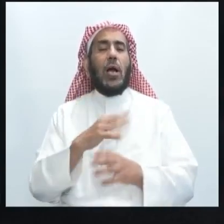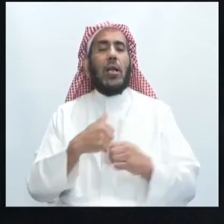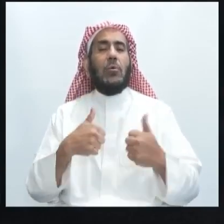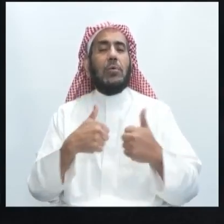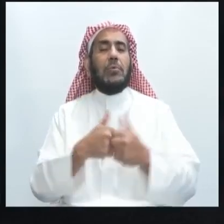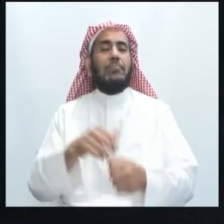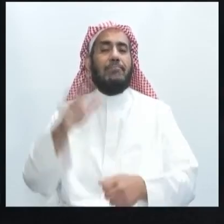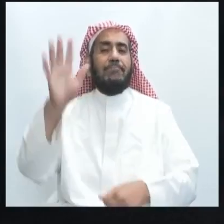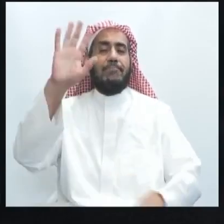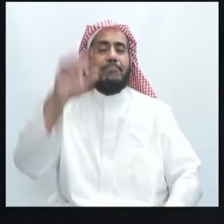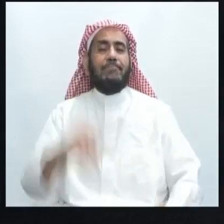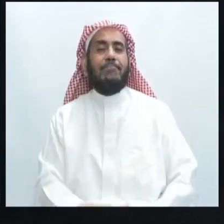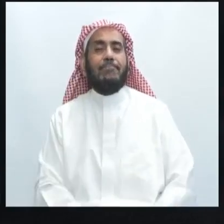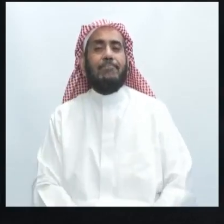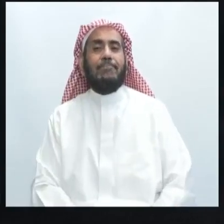وصحبه اجمعين